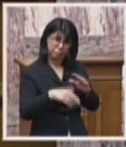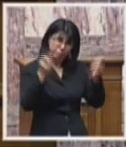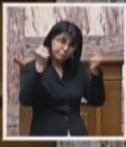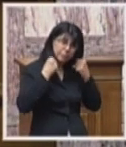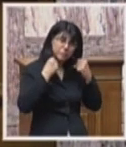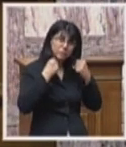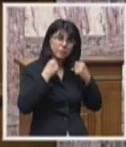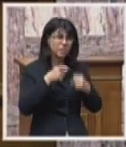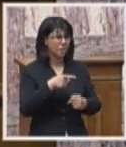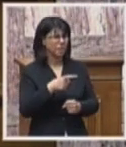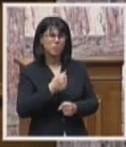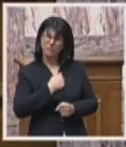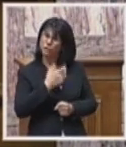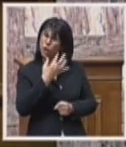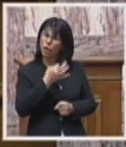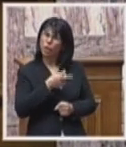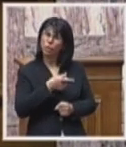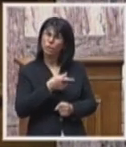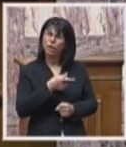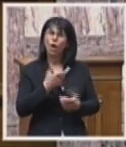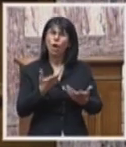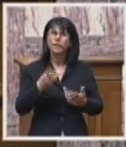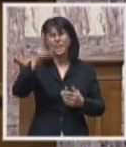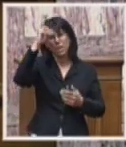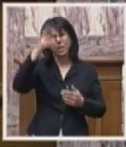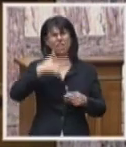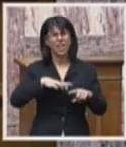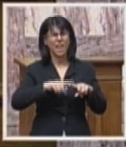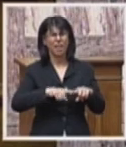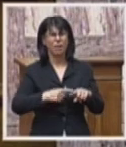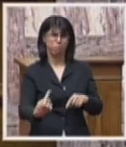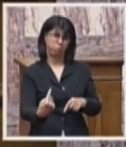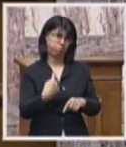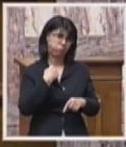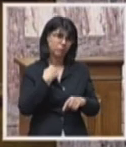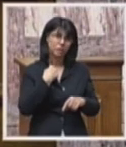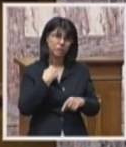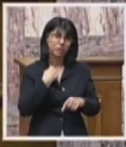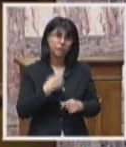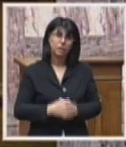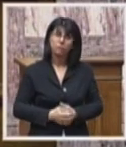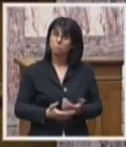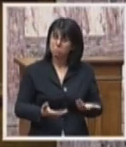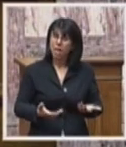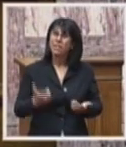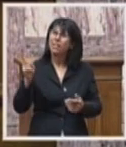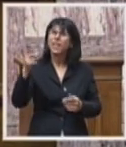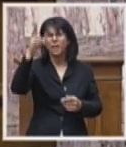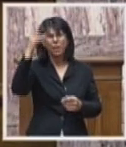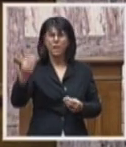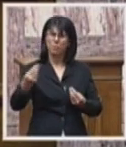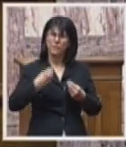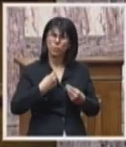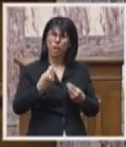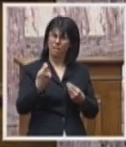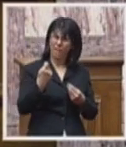Το θεωρείτε ότι είναι λογικό ότι οι Γερμανοί θέλουν την Ελλάδα να αποτύχει, να δώσουν τα λεφτά τους και να αποτύχει η